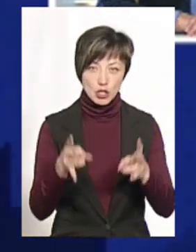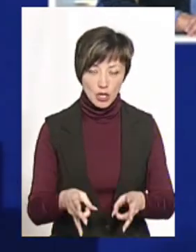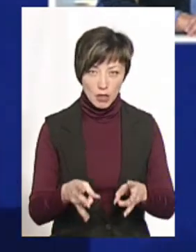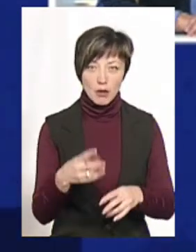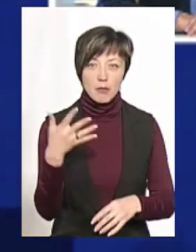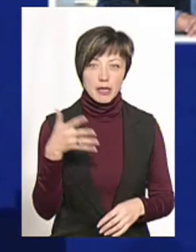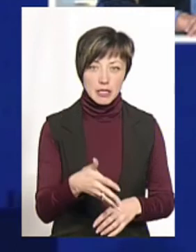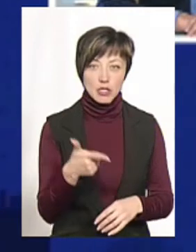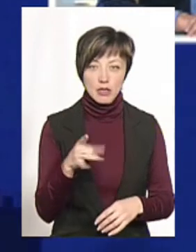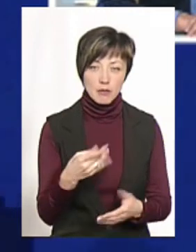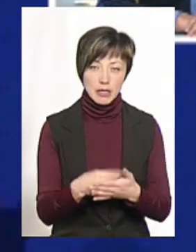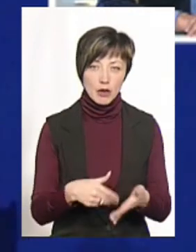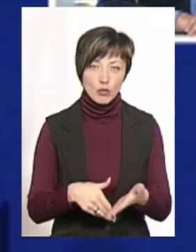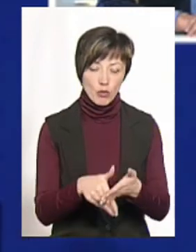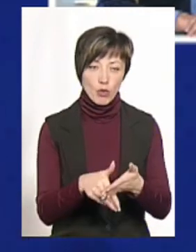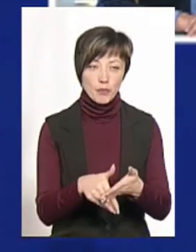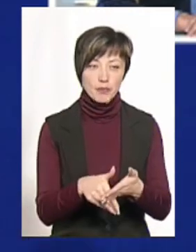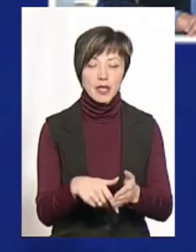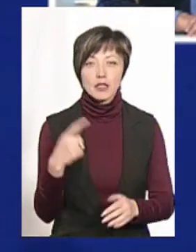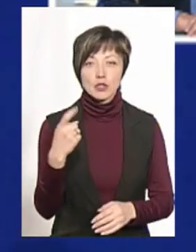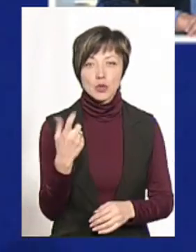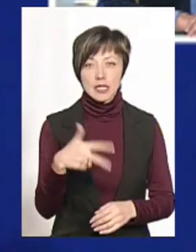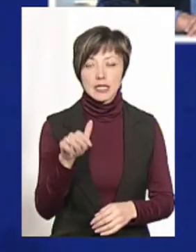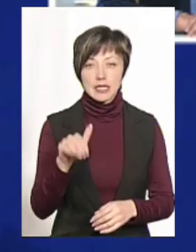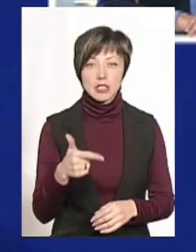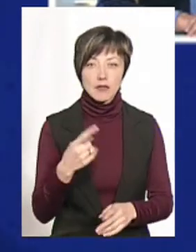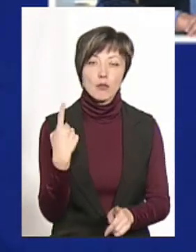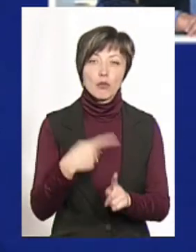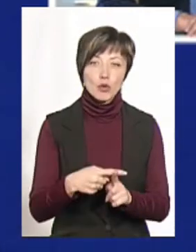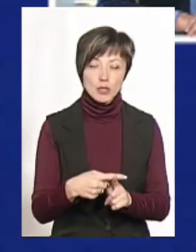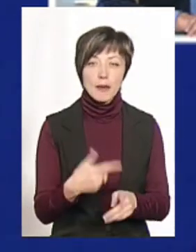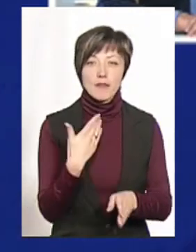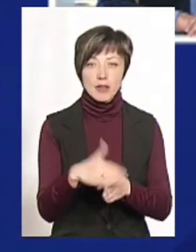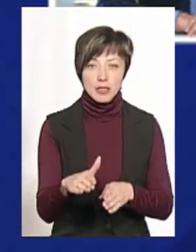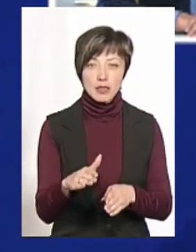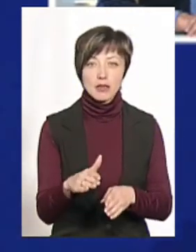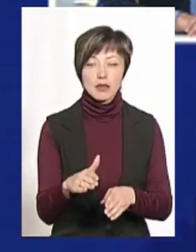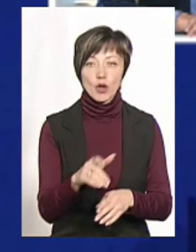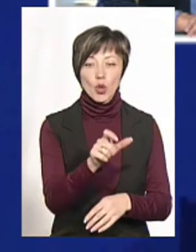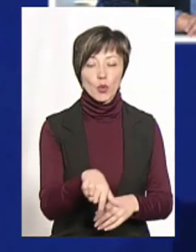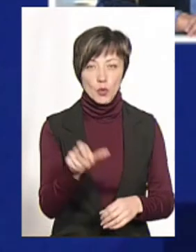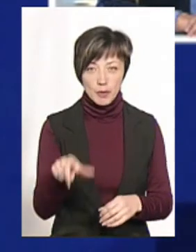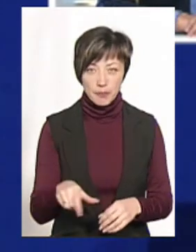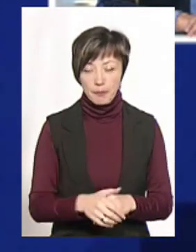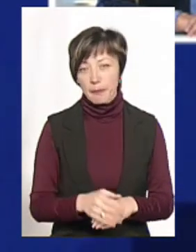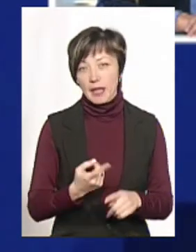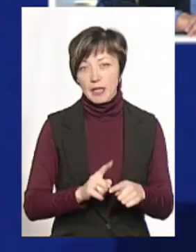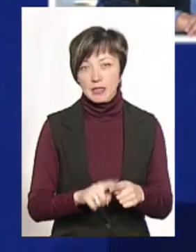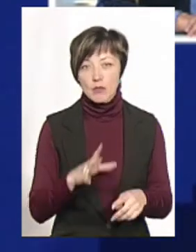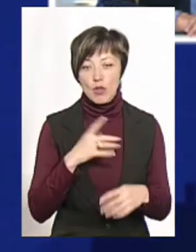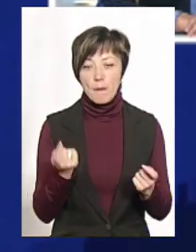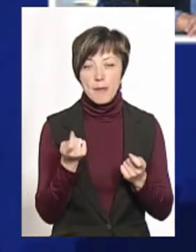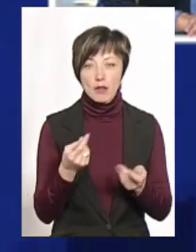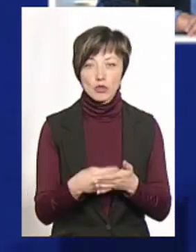постраждали, по 5 тисяч гривень матеріальної допомоги. Тобто 130 тисяч гривень плюс ми виділили безпосередньо людям. То було